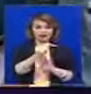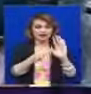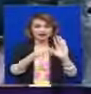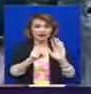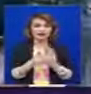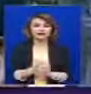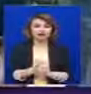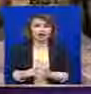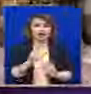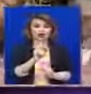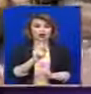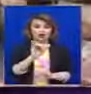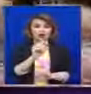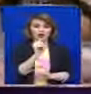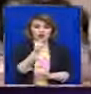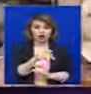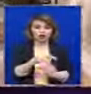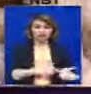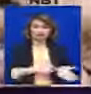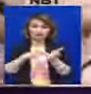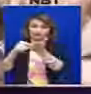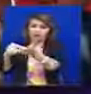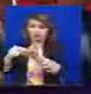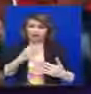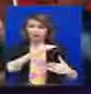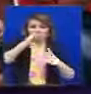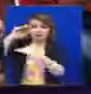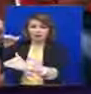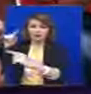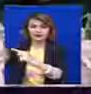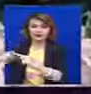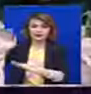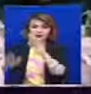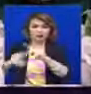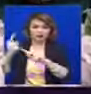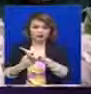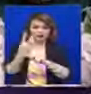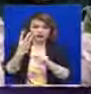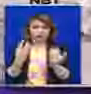ยธ.กำลังดำเนินการจัดส่งให้หน่วยงานที่ยื่นใบสั่งซื้อเข้ามาภายในเดือนมิถุนายนนี้